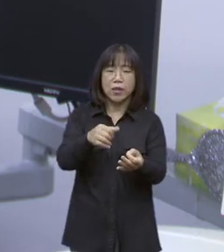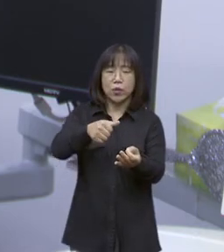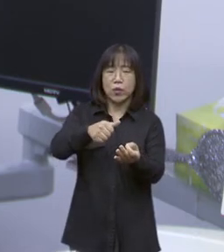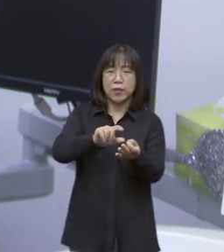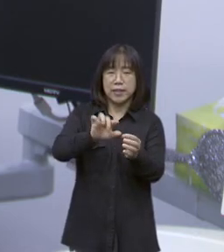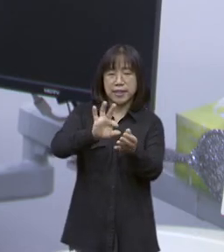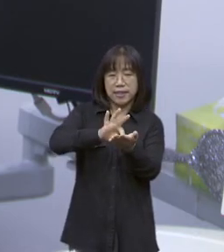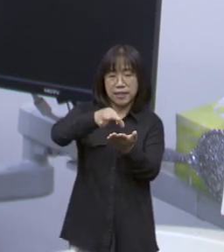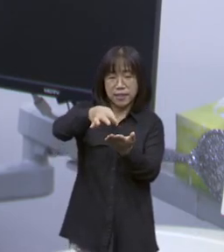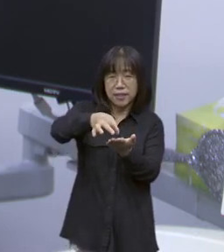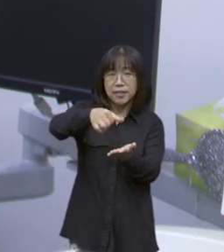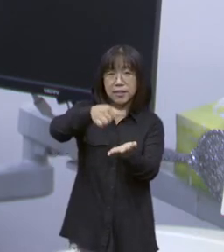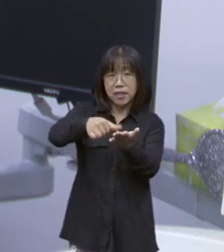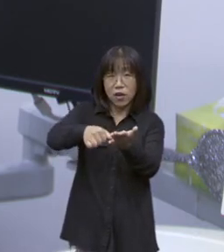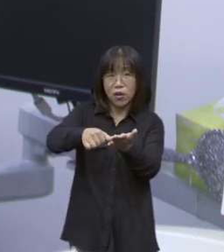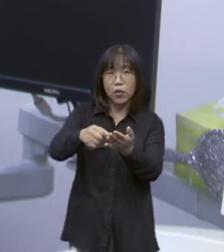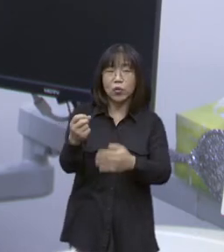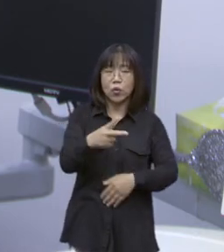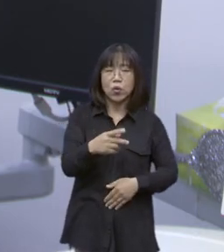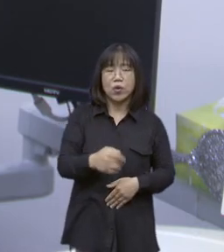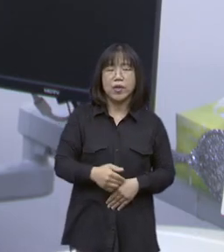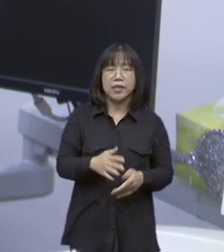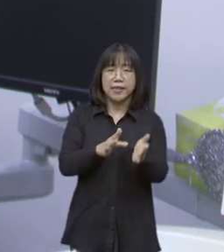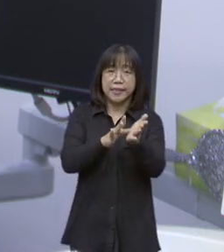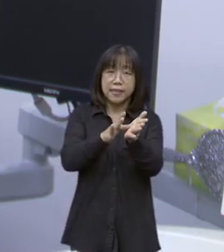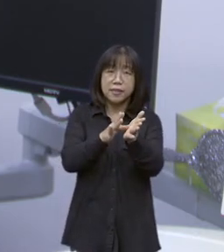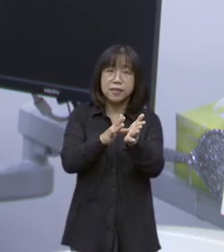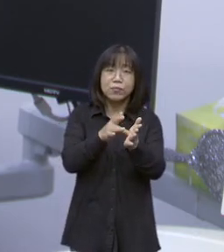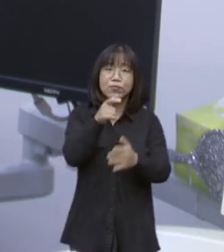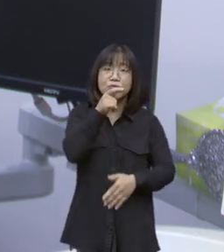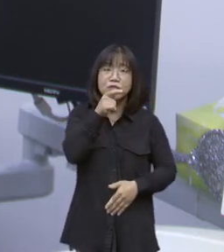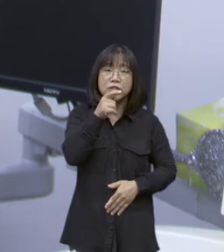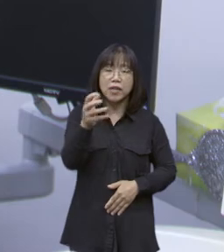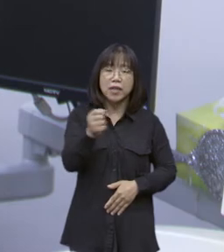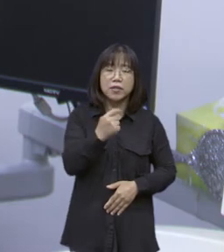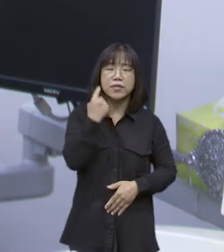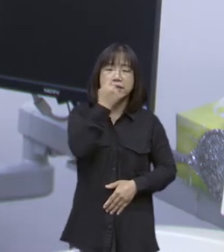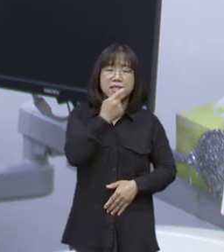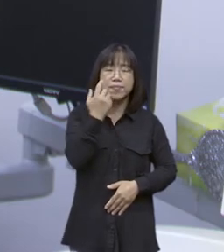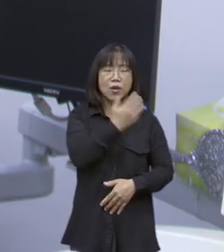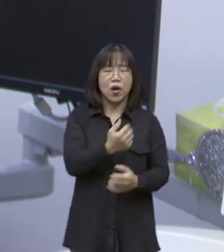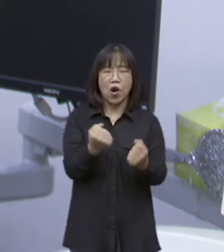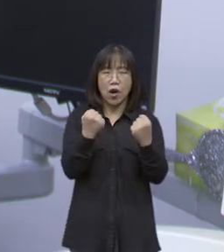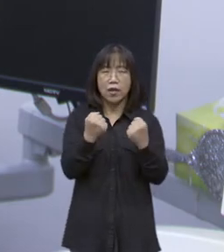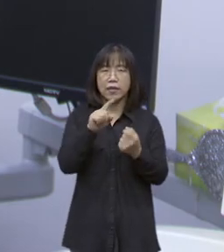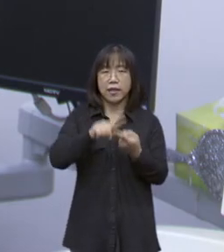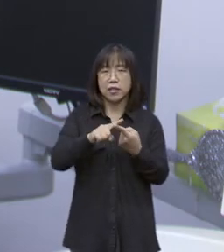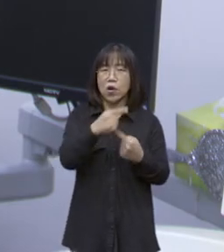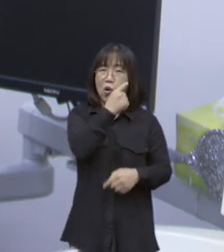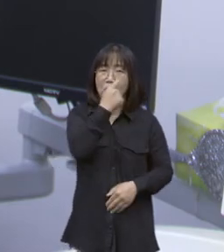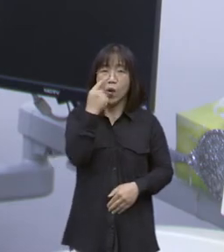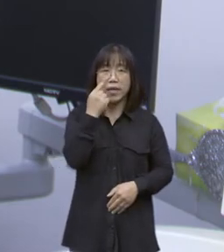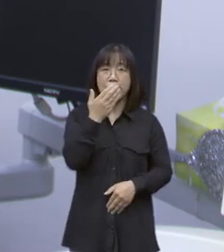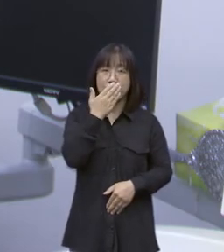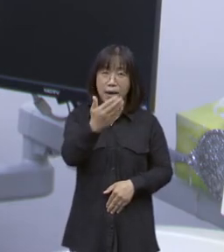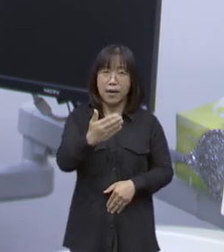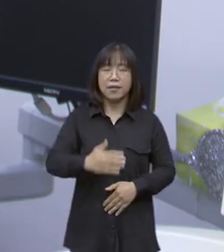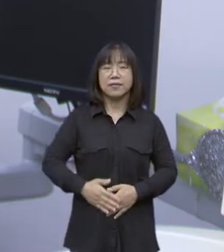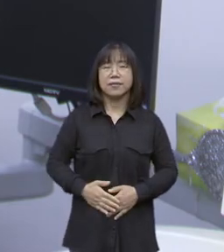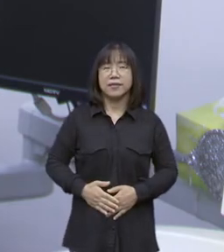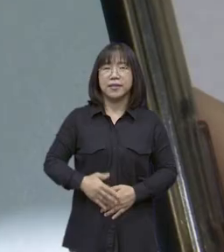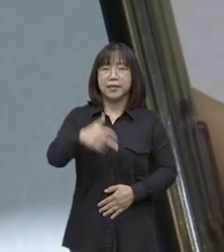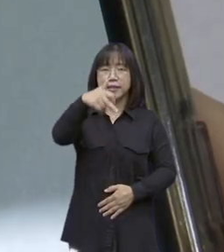통해 재학습을 할 수 있고 교육용 가글을 사용해 입속 상태를 확인하는 등의 연계 활동도 할 수 있습니다.